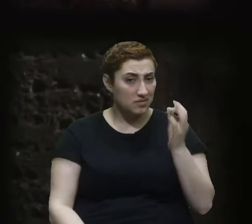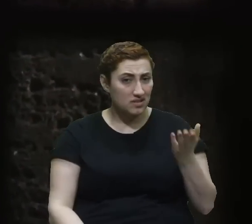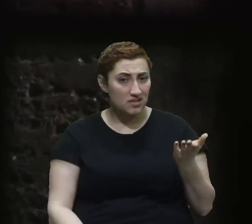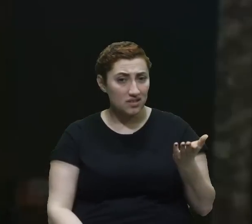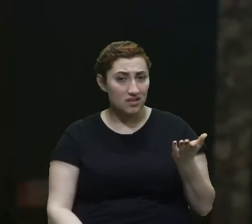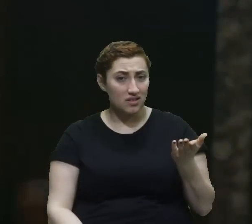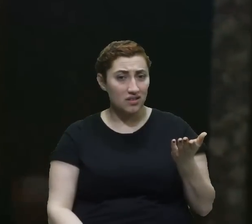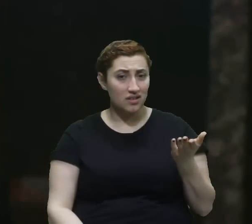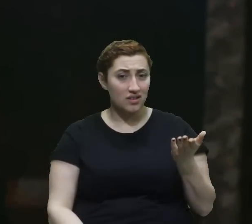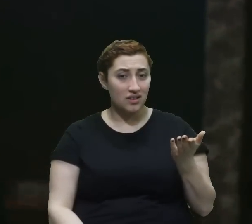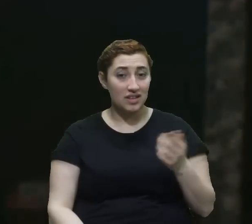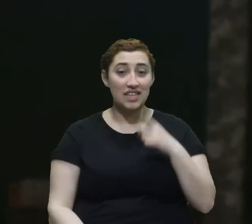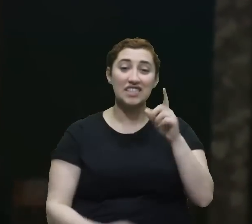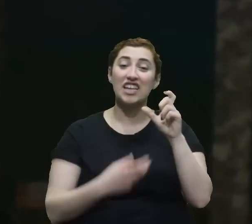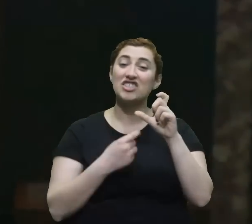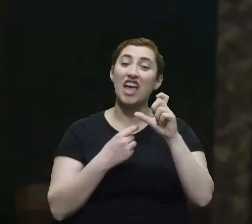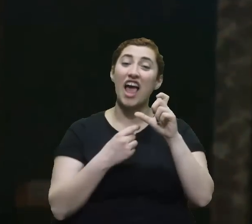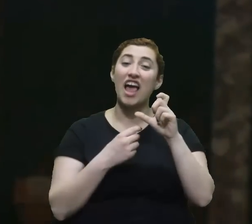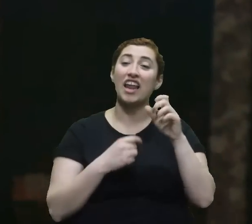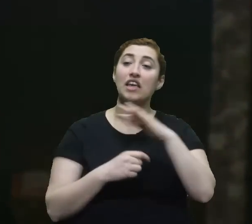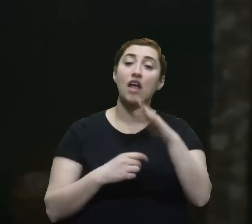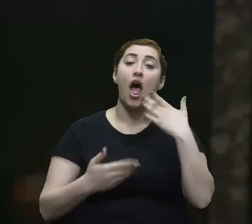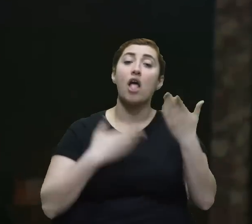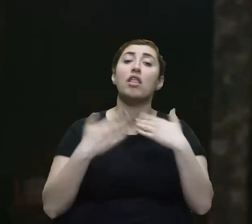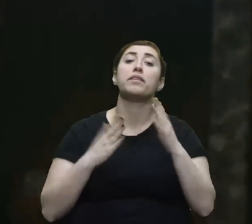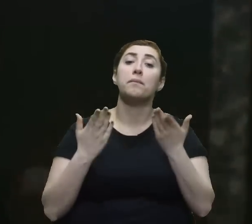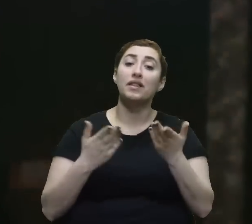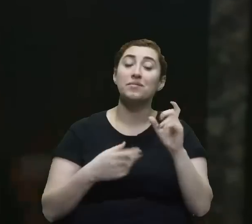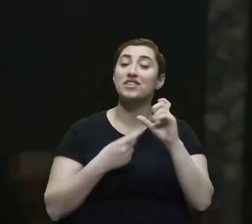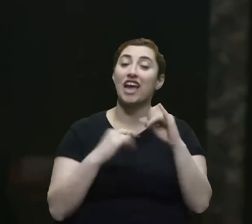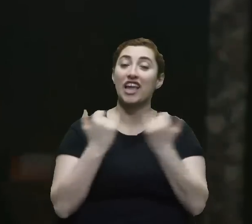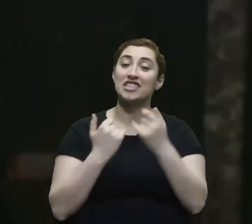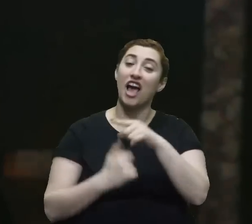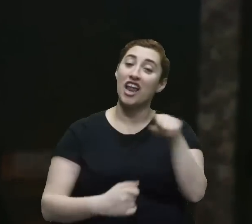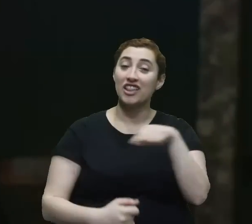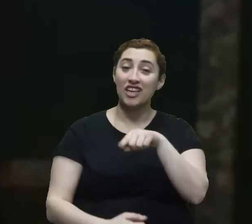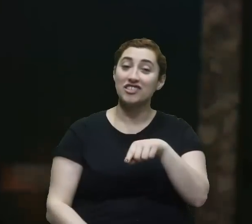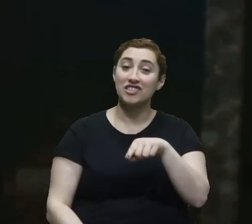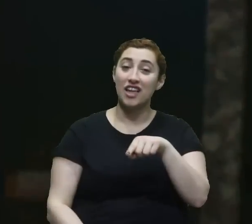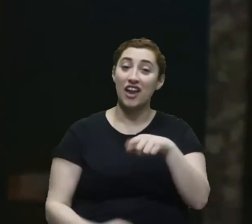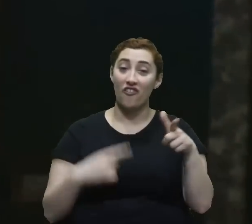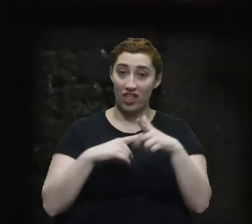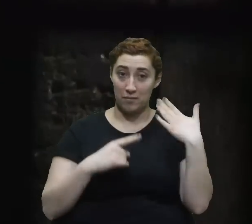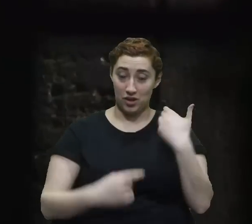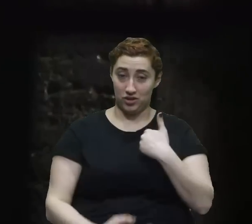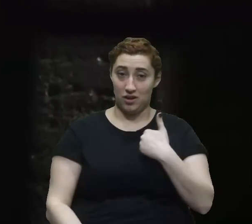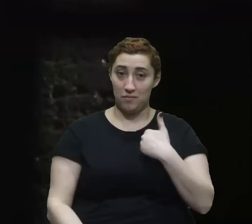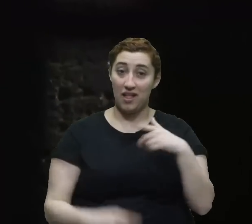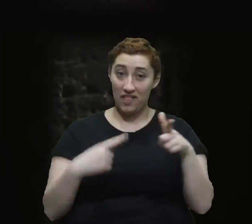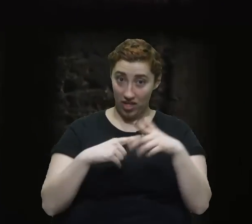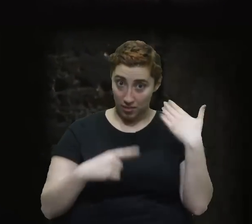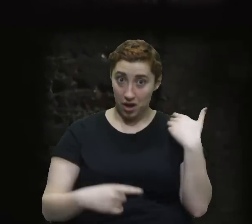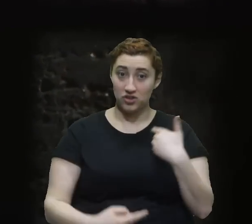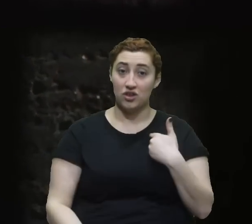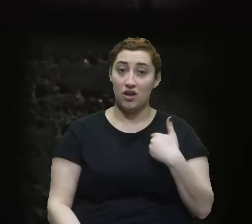Kimsin? Sana Çerkezler anlatmadılar mı? Çerkezler. Çerkez kardeşler. Fethi Paşa ben. Fethi